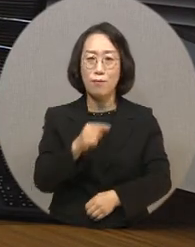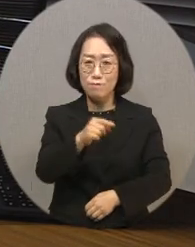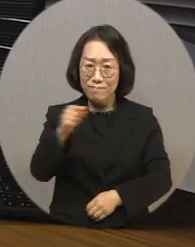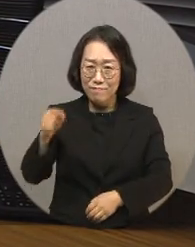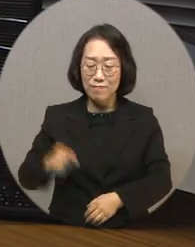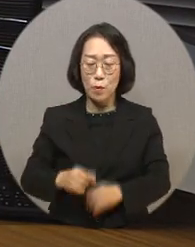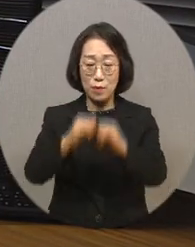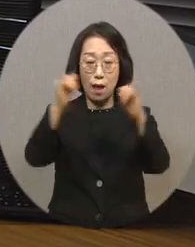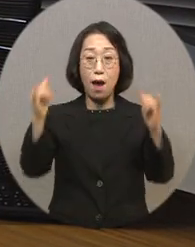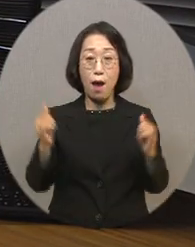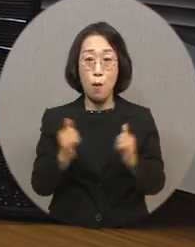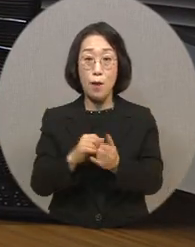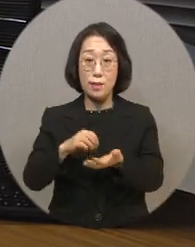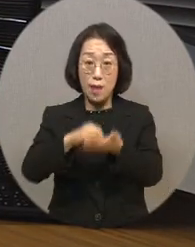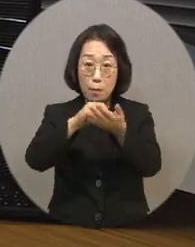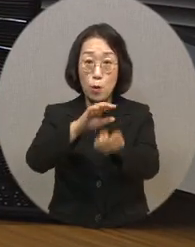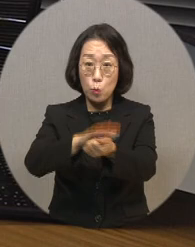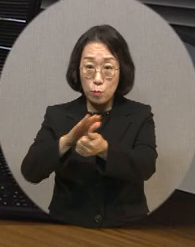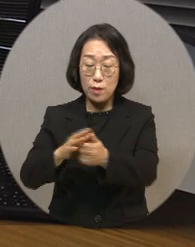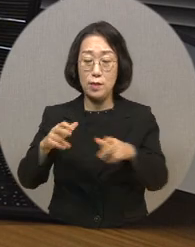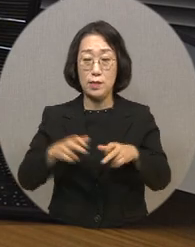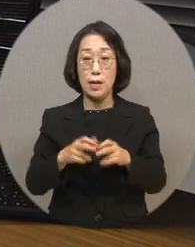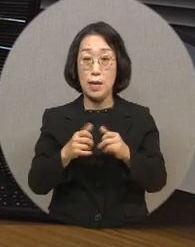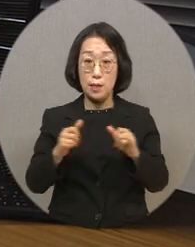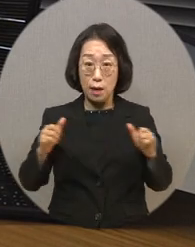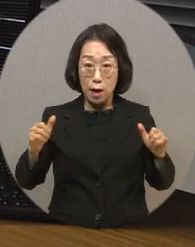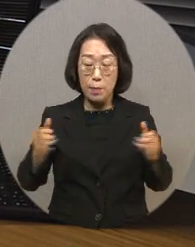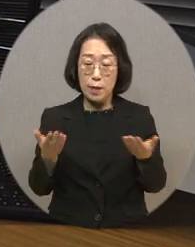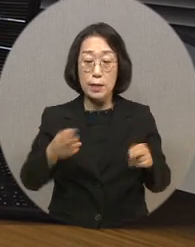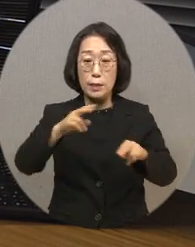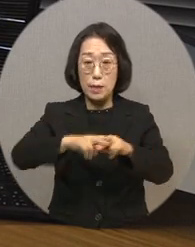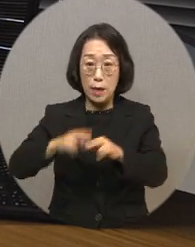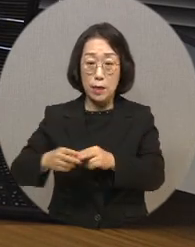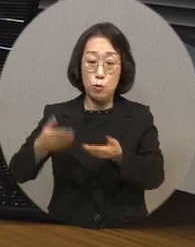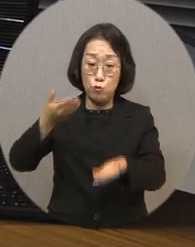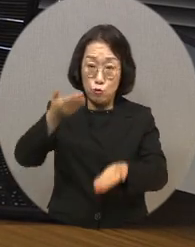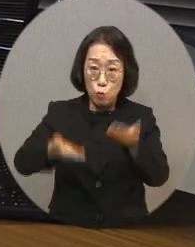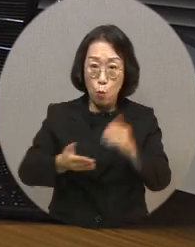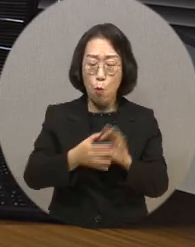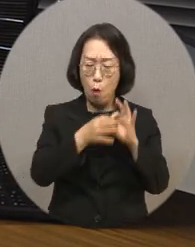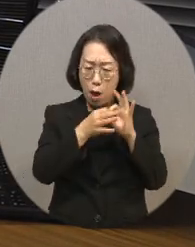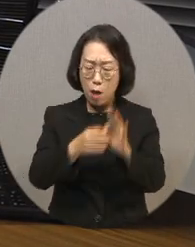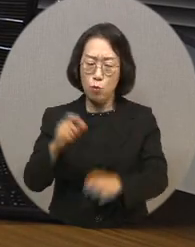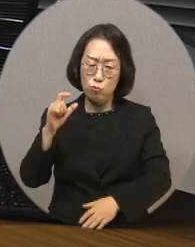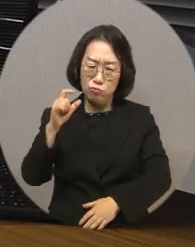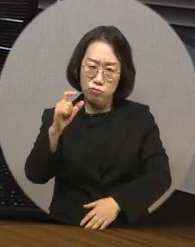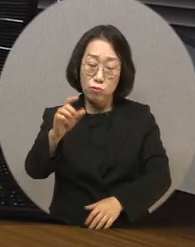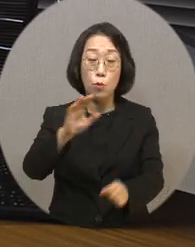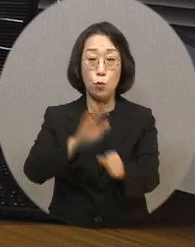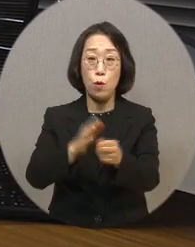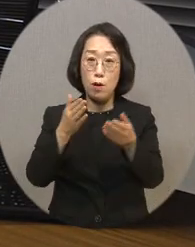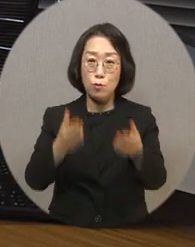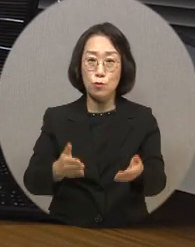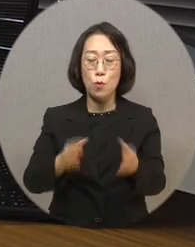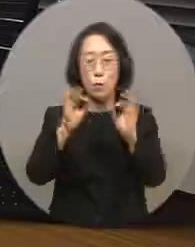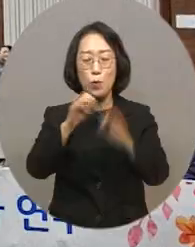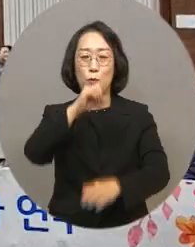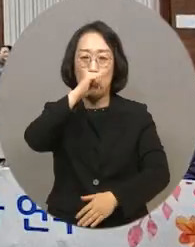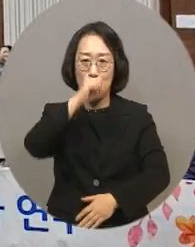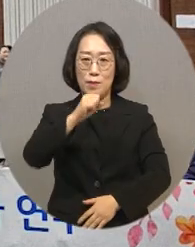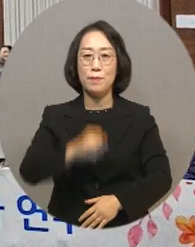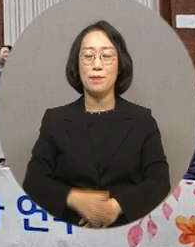사회의 참여를 돕는 장애인들이 일자리를 주고 또 영위할 수 있도록 하는 게 참 보기 좋은 것